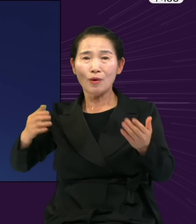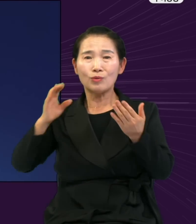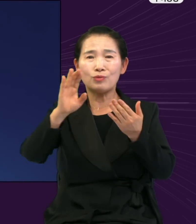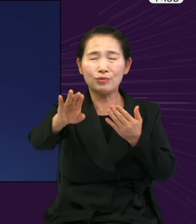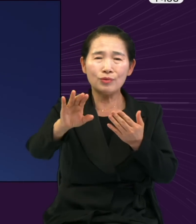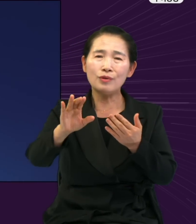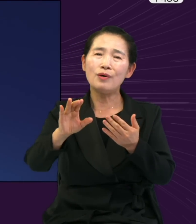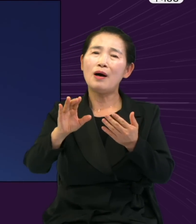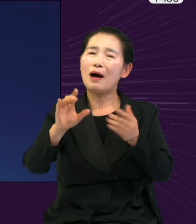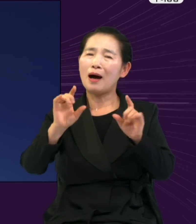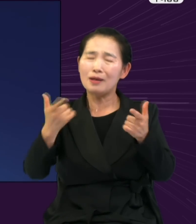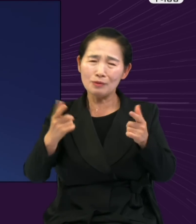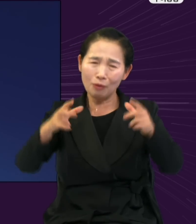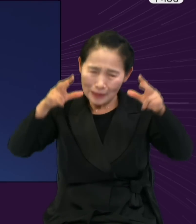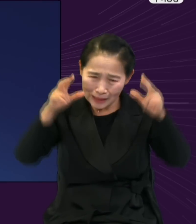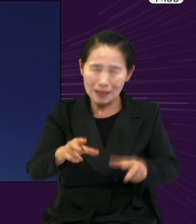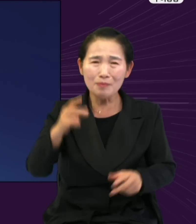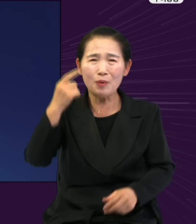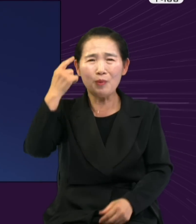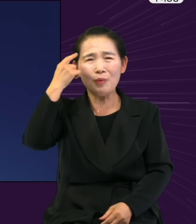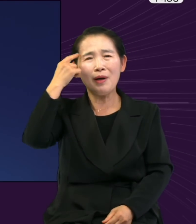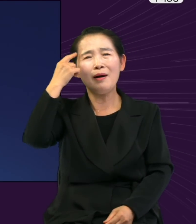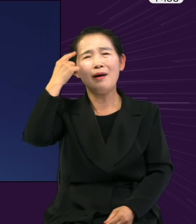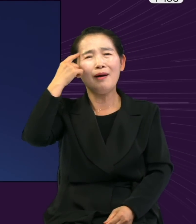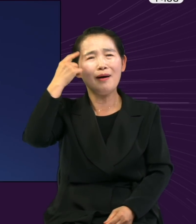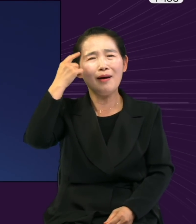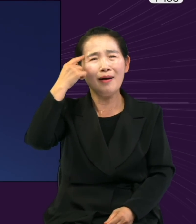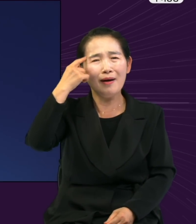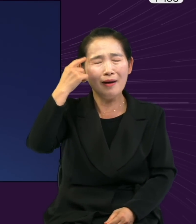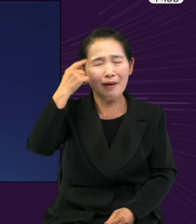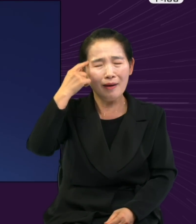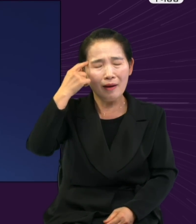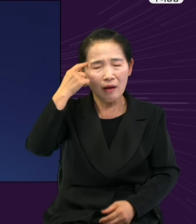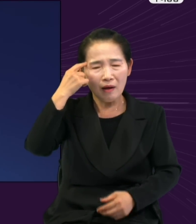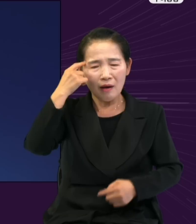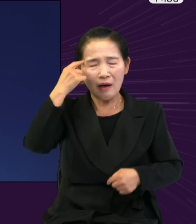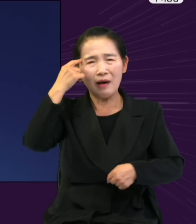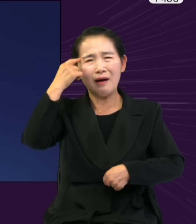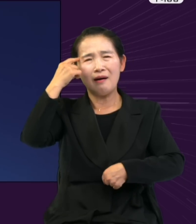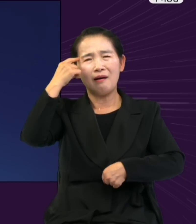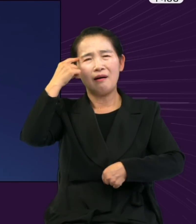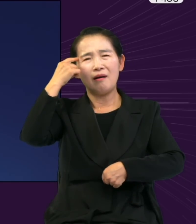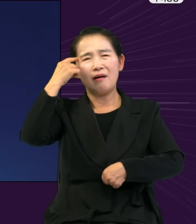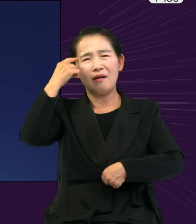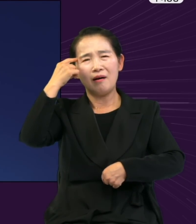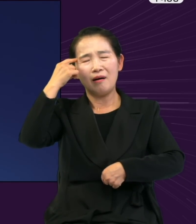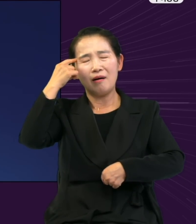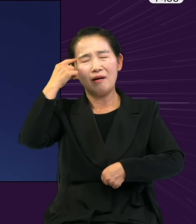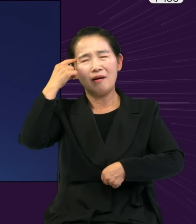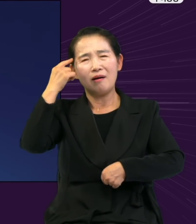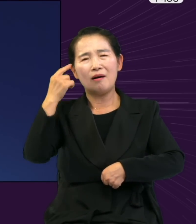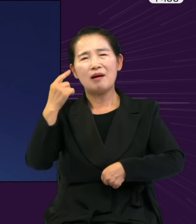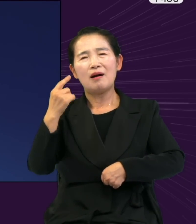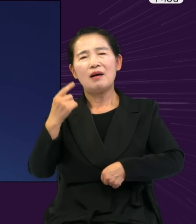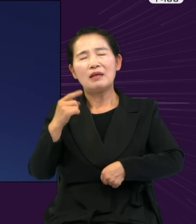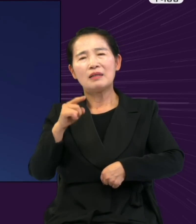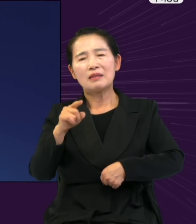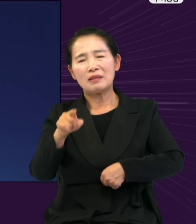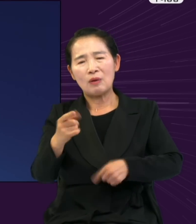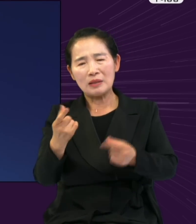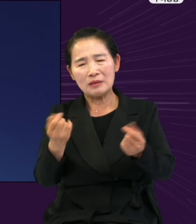하셨는지 알겠거든요. 바로 이 아이 때문에 하나님께서 바로 그때 그 일을 하신